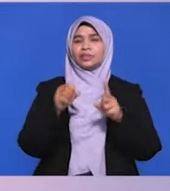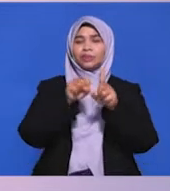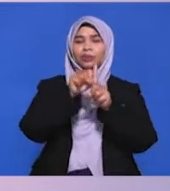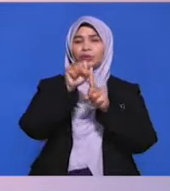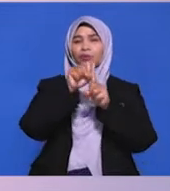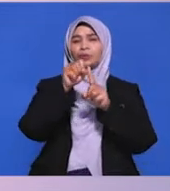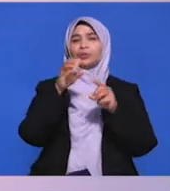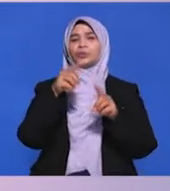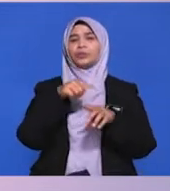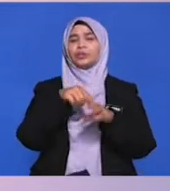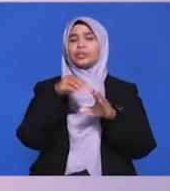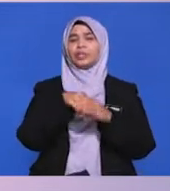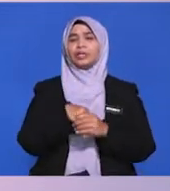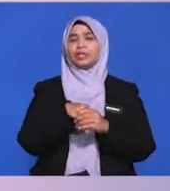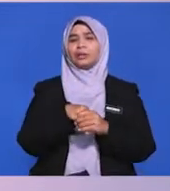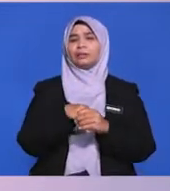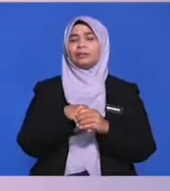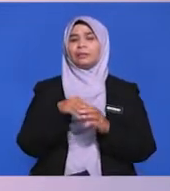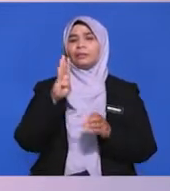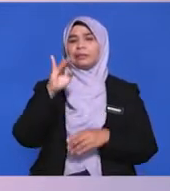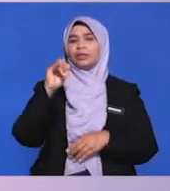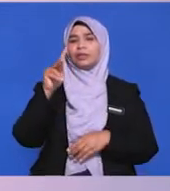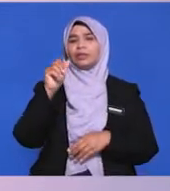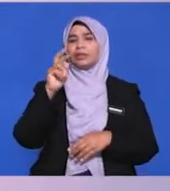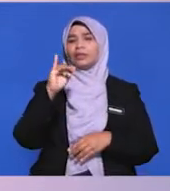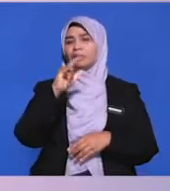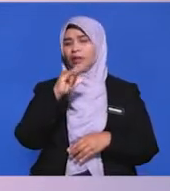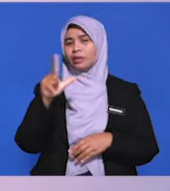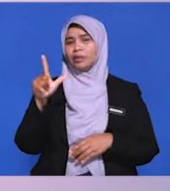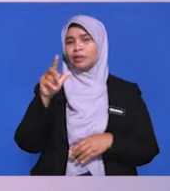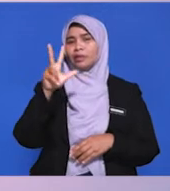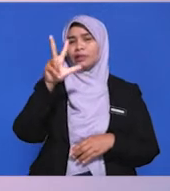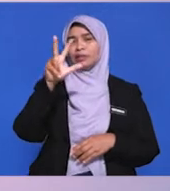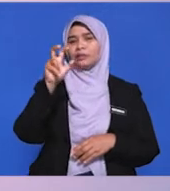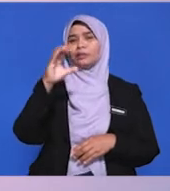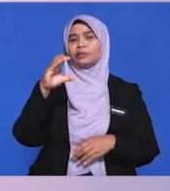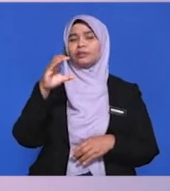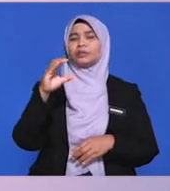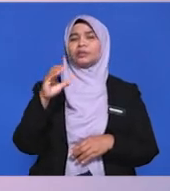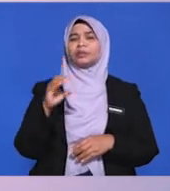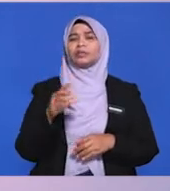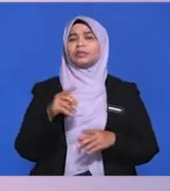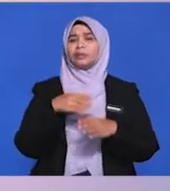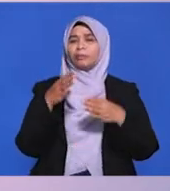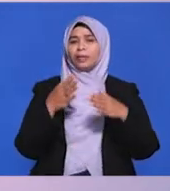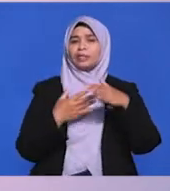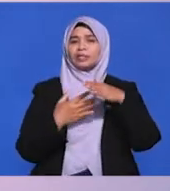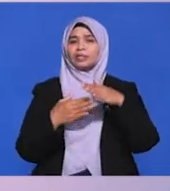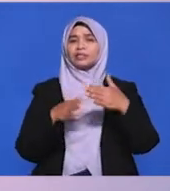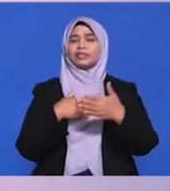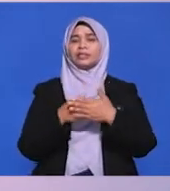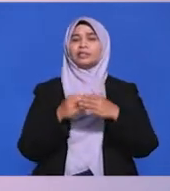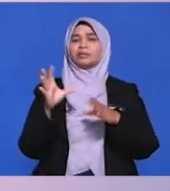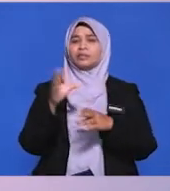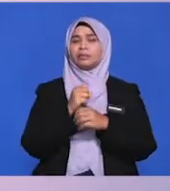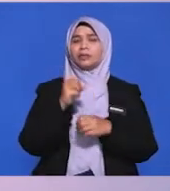suhu didalam sebuah Dika ialah 30° Celcius dipanaskan sehingga hingga mencapai